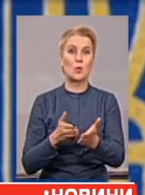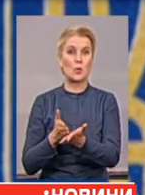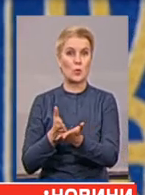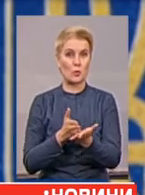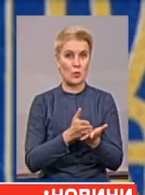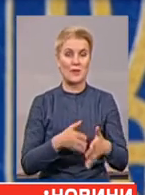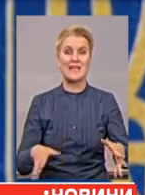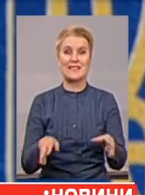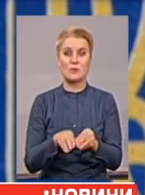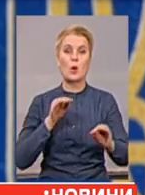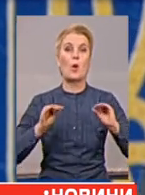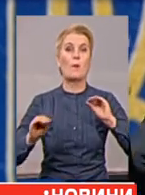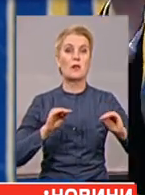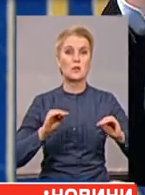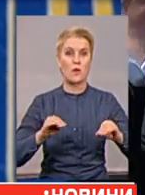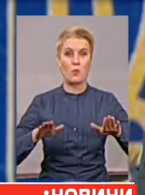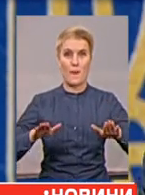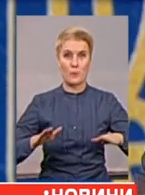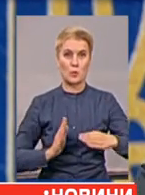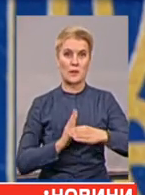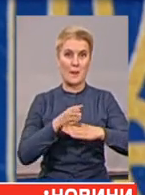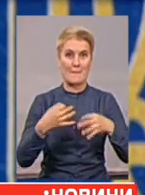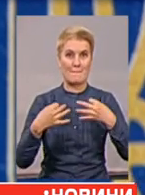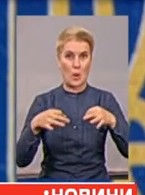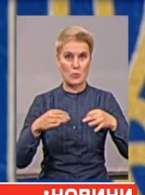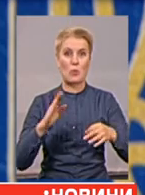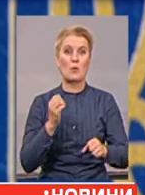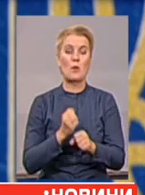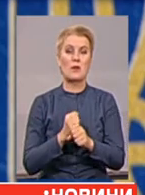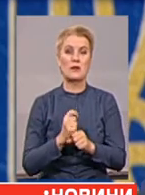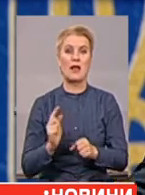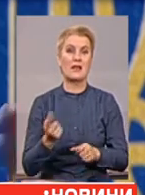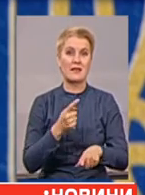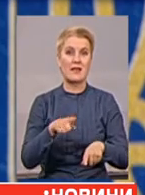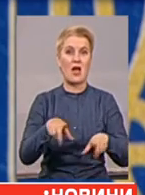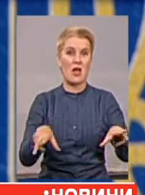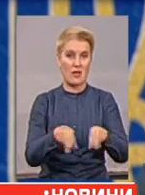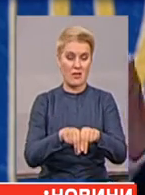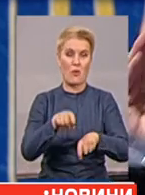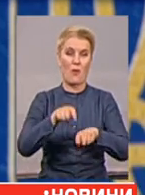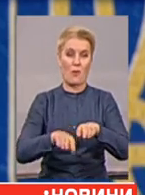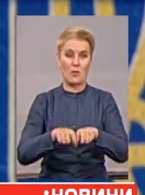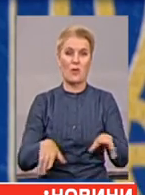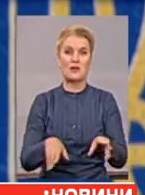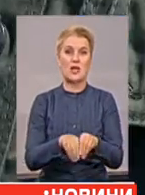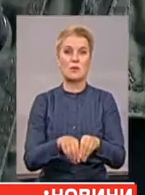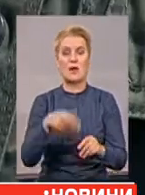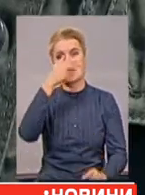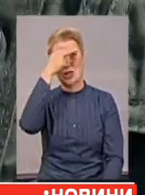пункти пропуску і будемо робити єдиний контроль з нашими словацькими,